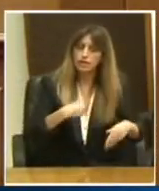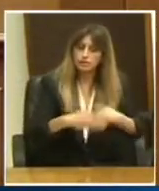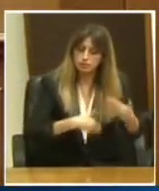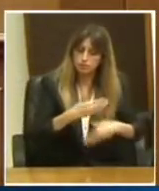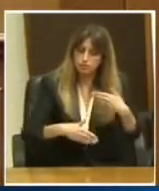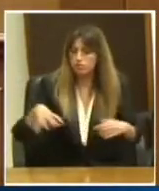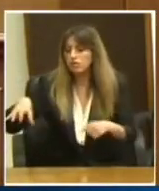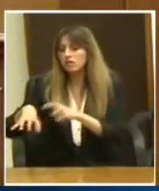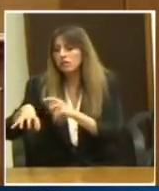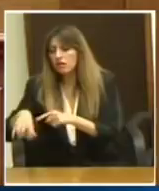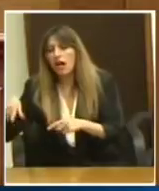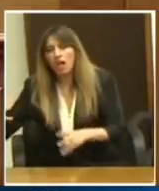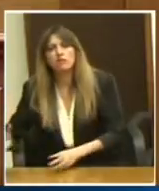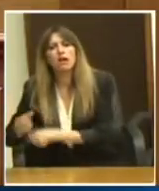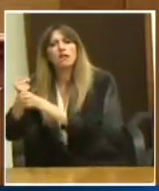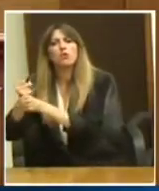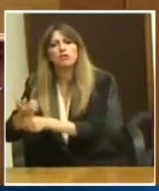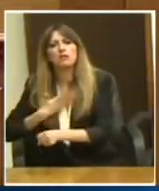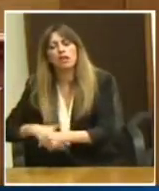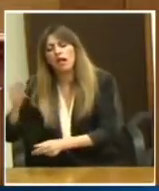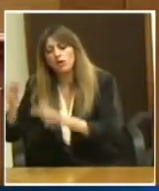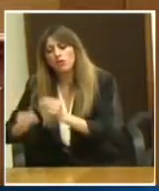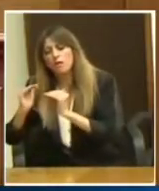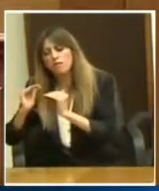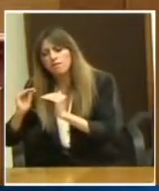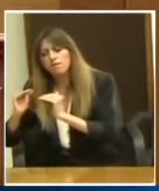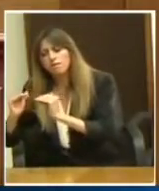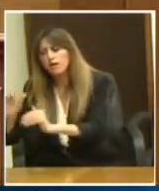Για τους άλλους μισούς, όμως, γιατί πράγματι δεν είναι όλοι σε αυτή τη γραμμή,